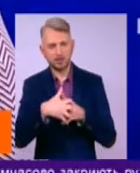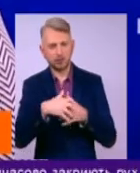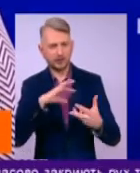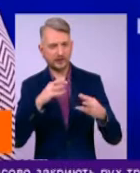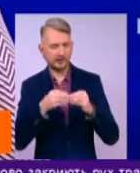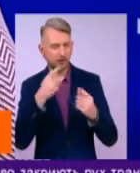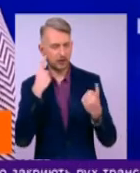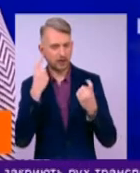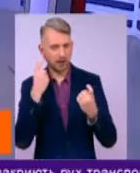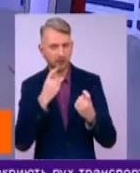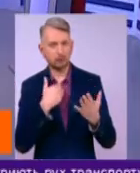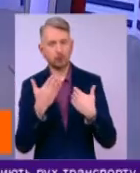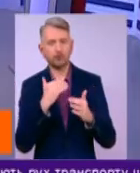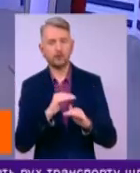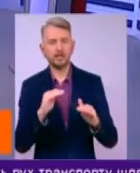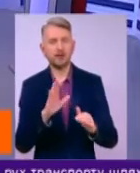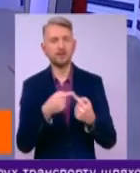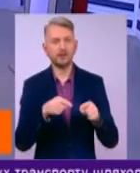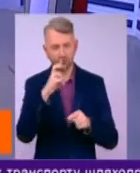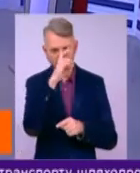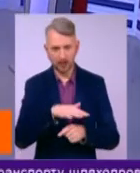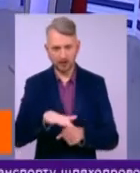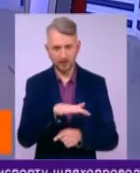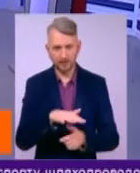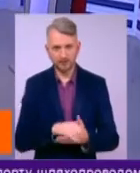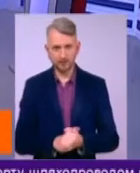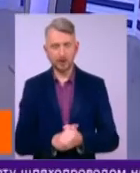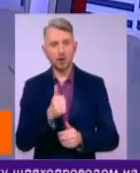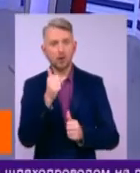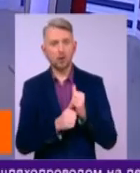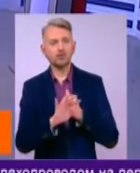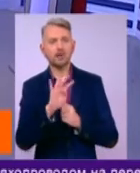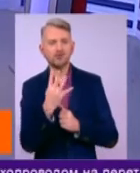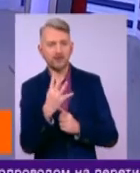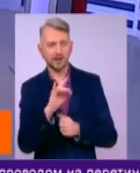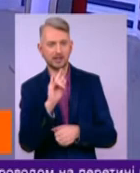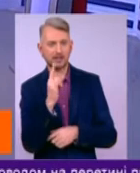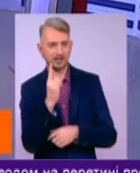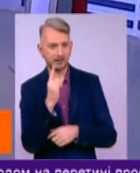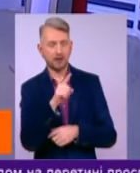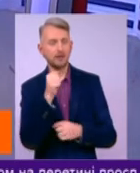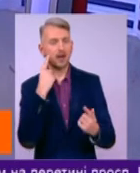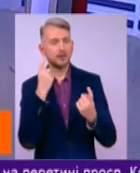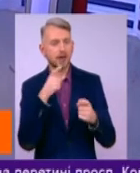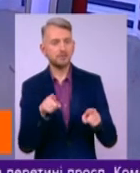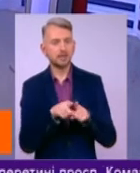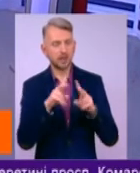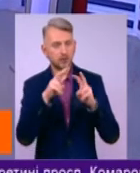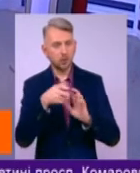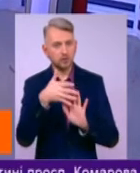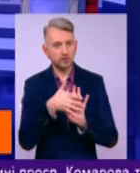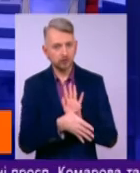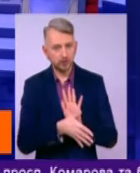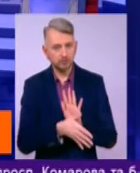дані стосовно дітей і в інших країнах. Тобто, кожна четверта дитина за даними таких